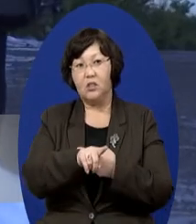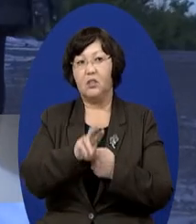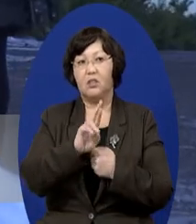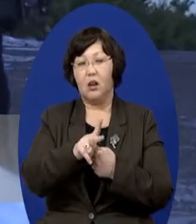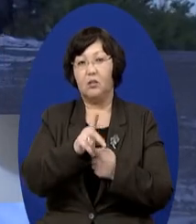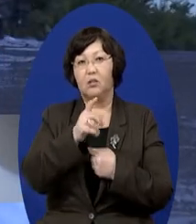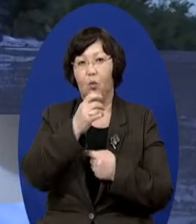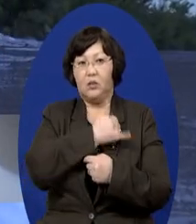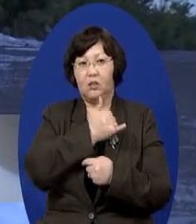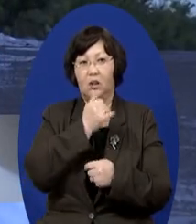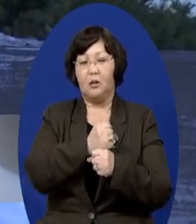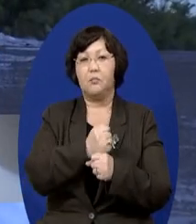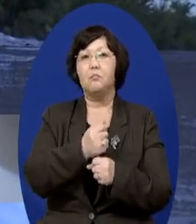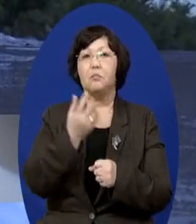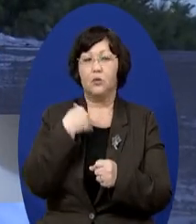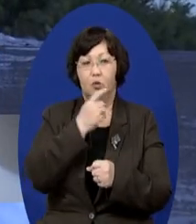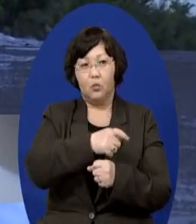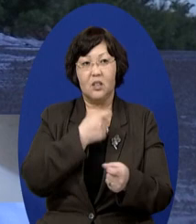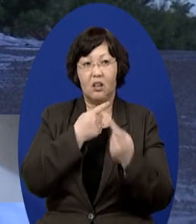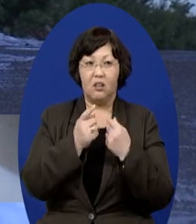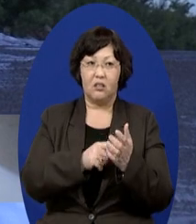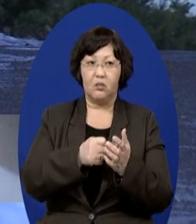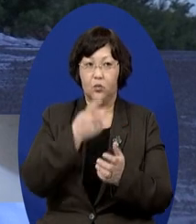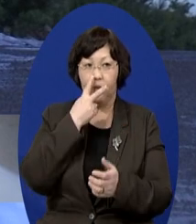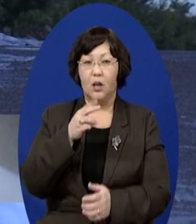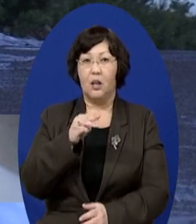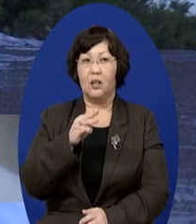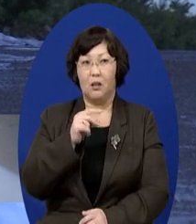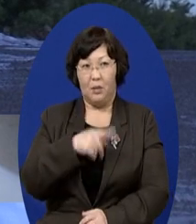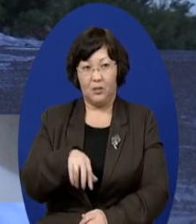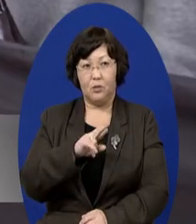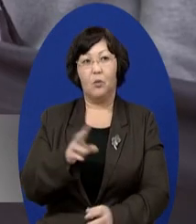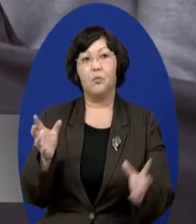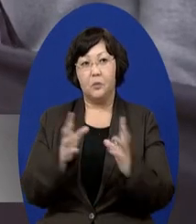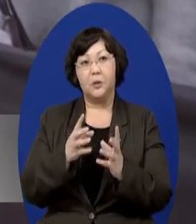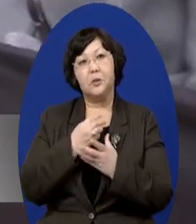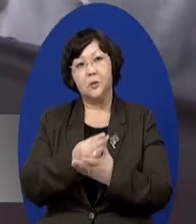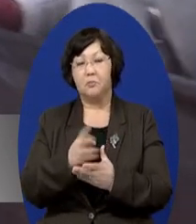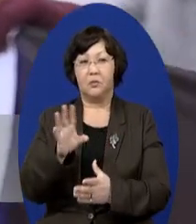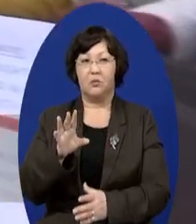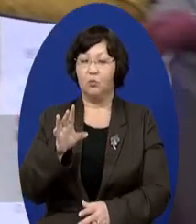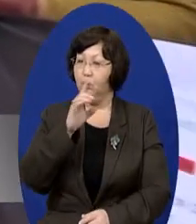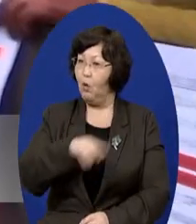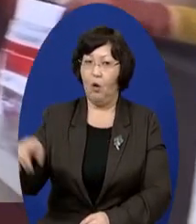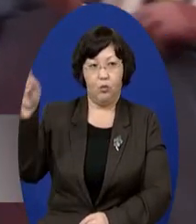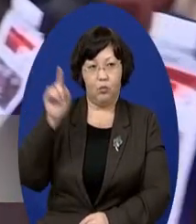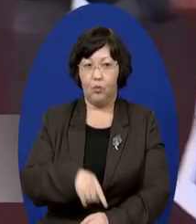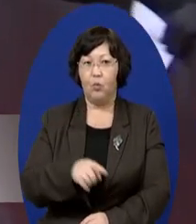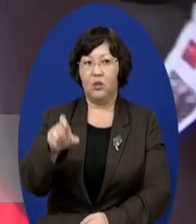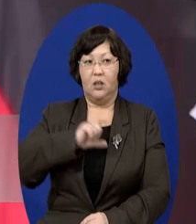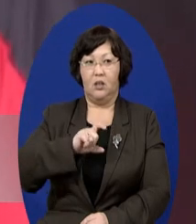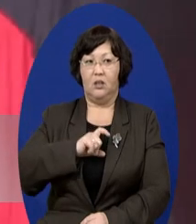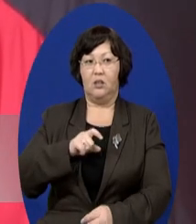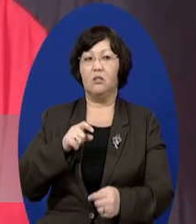гэж мэдэгдчихэ. Харин талибанчуудыг уулзалтаар шагнаж болохгүй гэсэн байр суурьтай хүний эрхийн тэмцэгчид хэд хэдэн газар